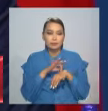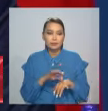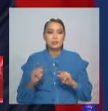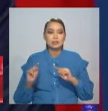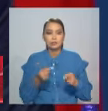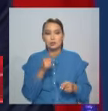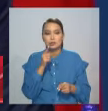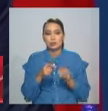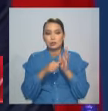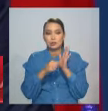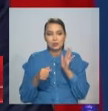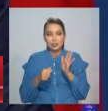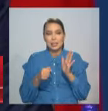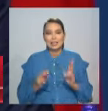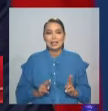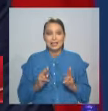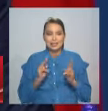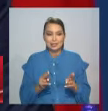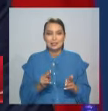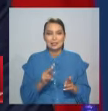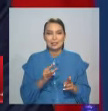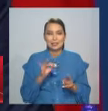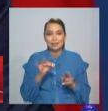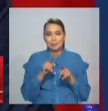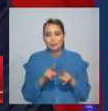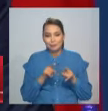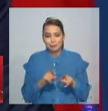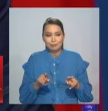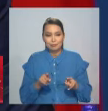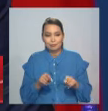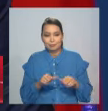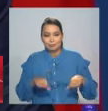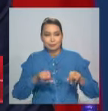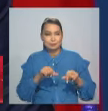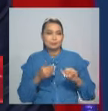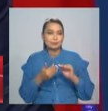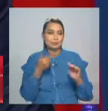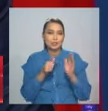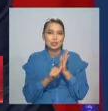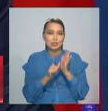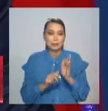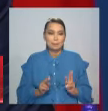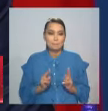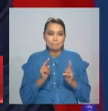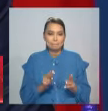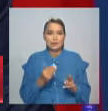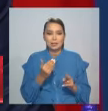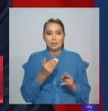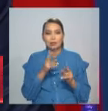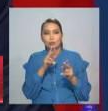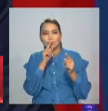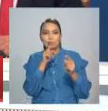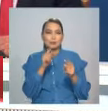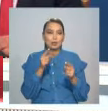Задержано 1600 террористов и их пособников. Ликвидировано около 60 преступников, оказавших сопротивление